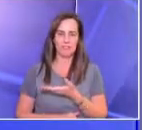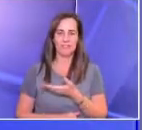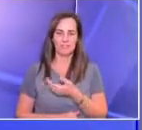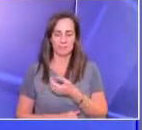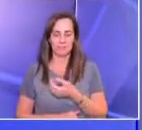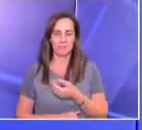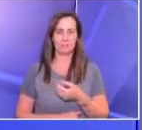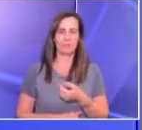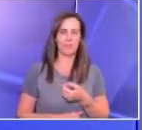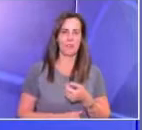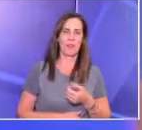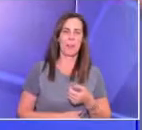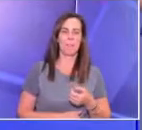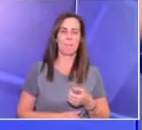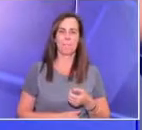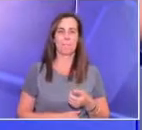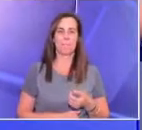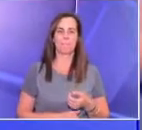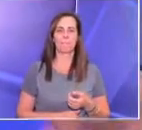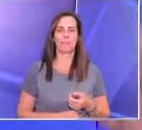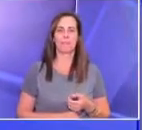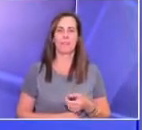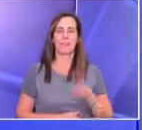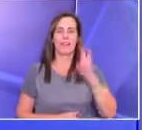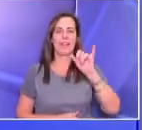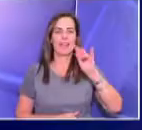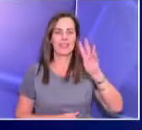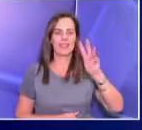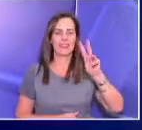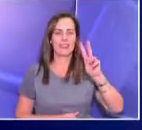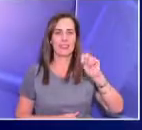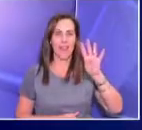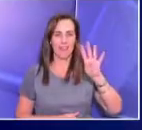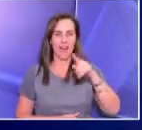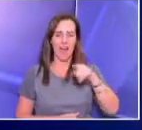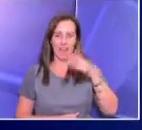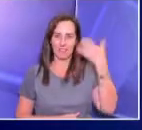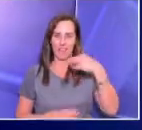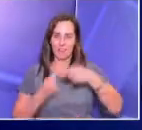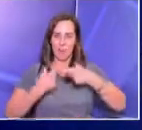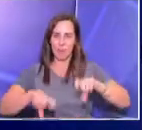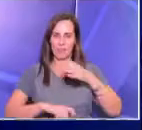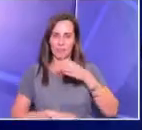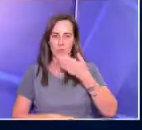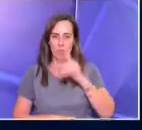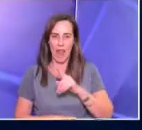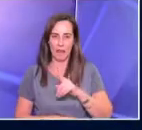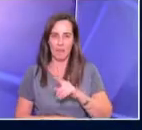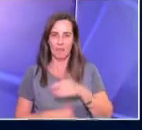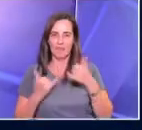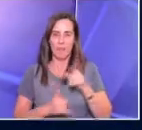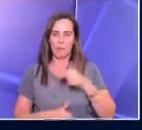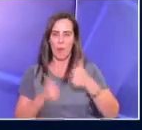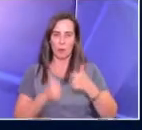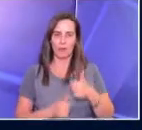איתך, יקירתי, עינב בר כהן, את חברה, את התמודד, היית חברת מועצת ירושלים? נכון. והפעם הזו